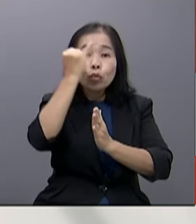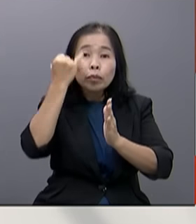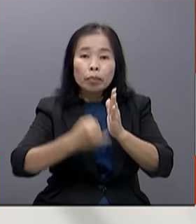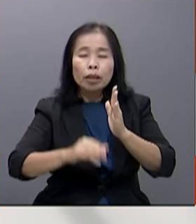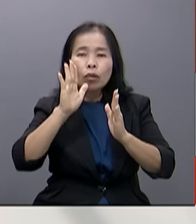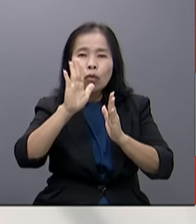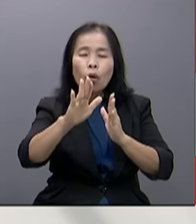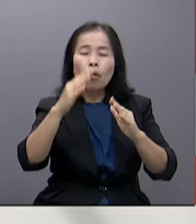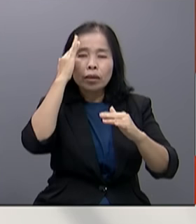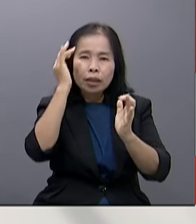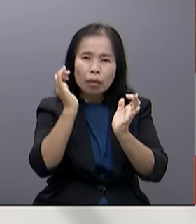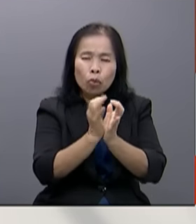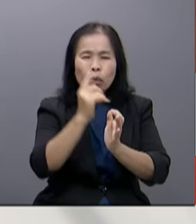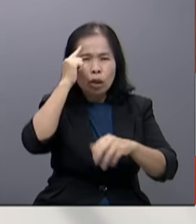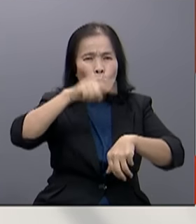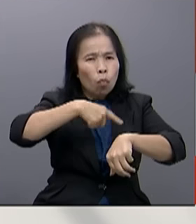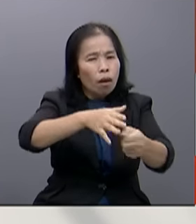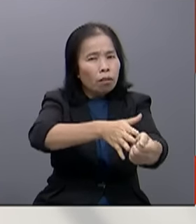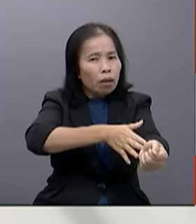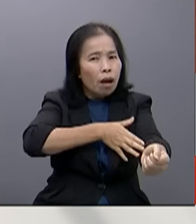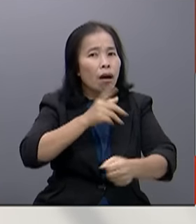ในการหาทางออกให้กับเรื่องนี้คะ